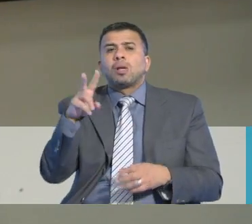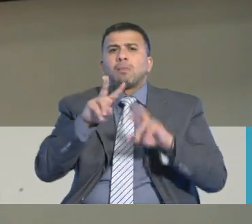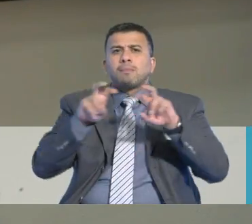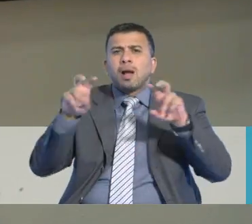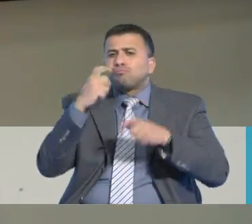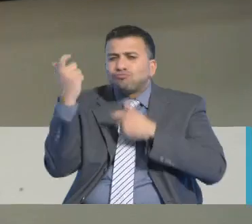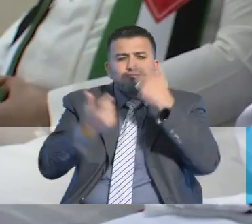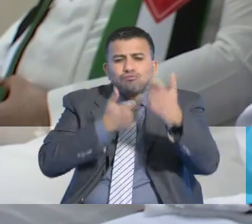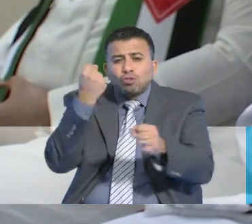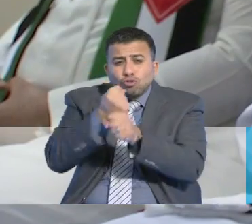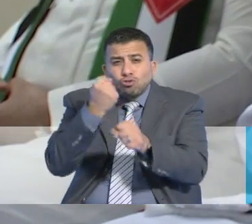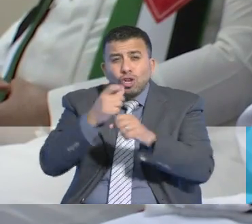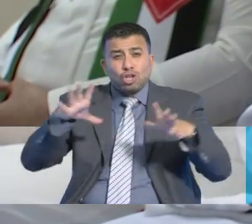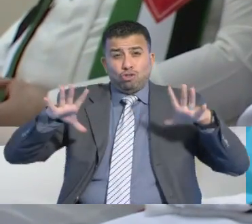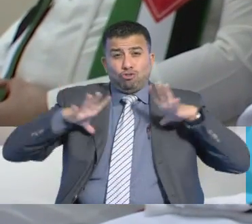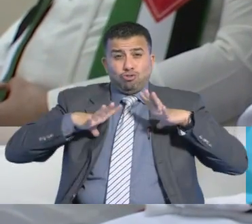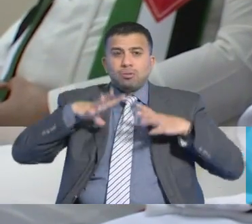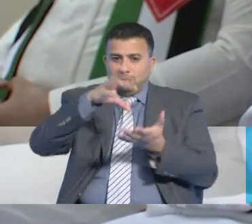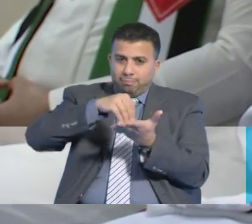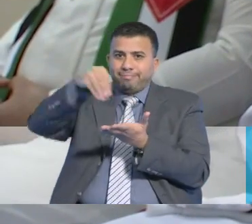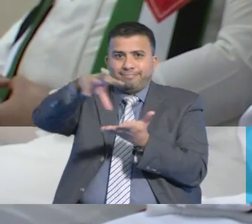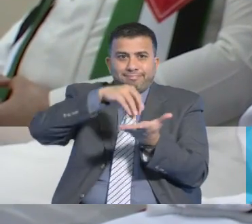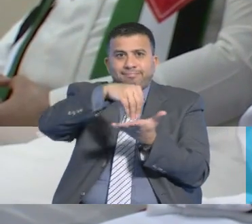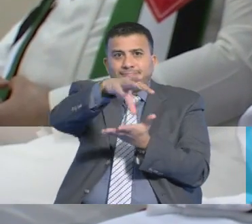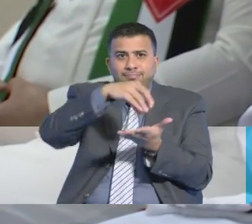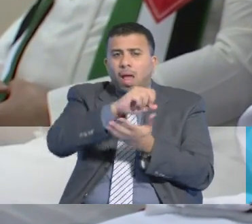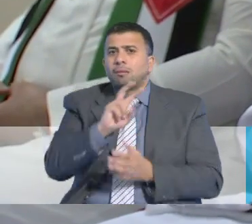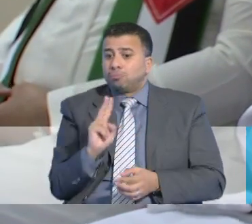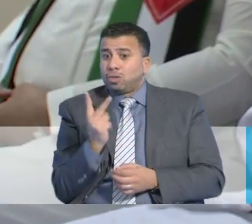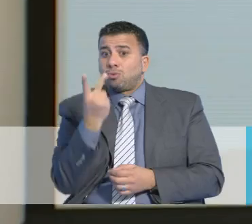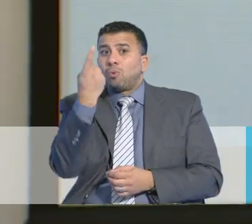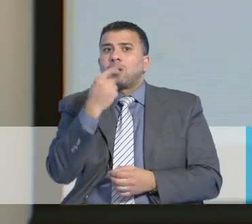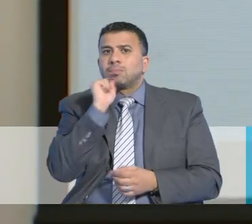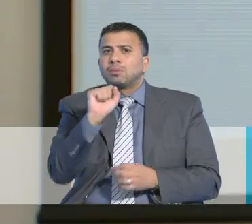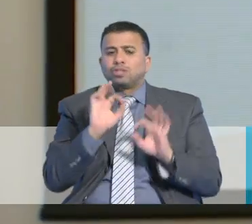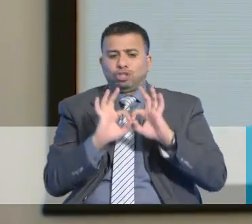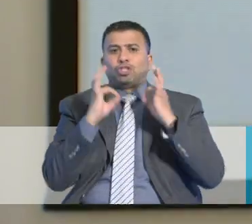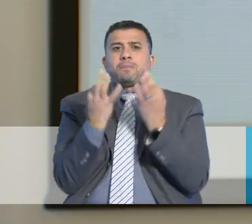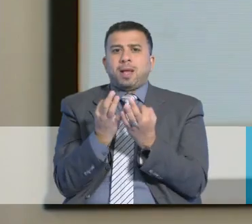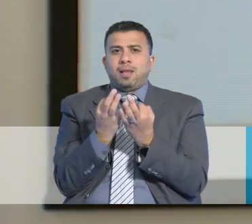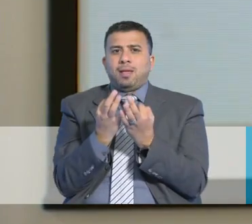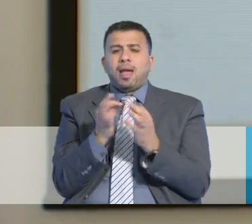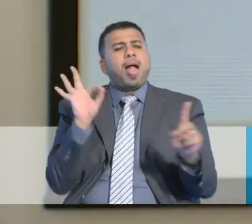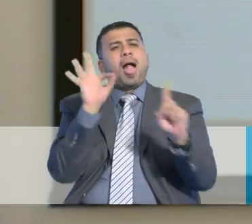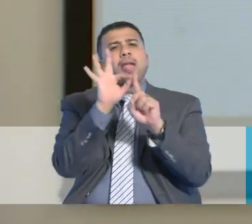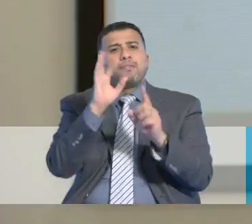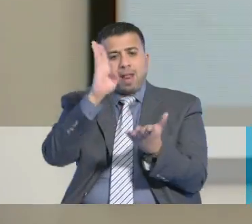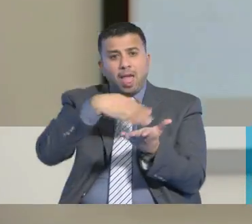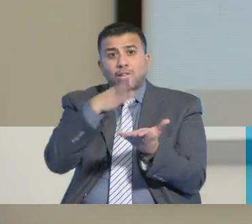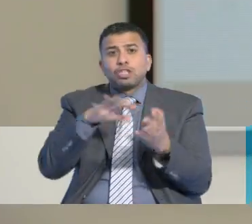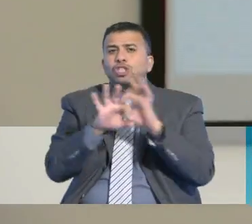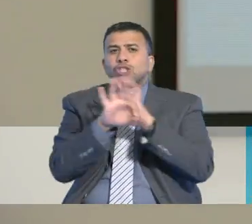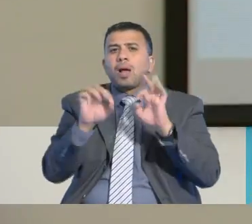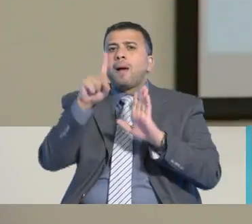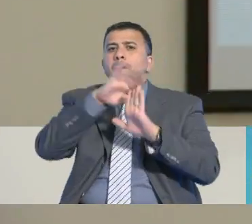724 من الباحثين عن عمل بناء على متطلبات التطور أو التطوير الاجتماعي. واستهدفت